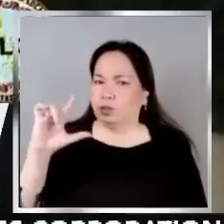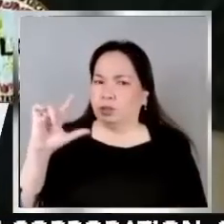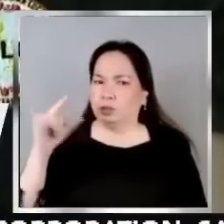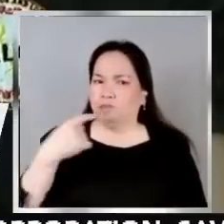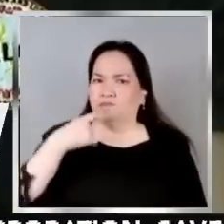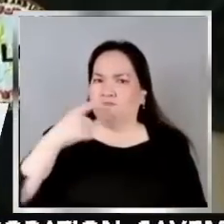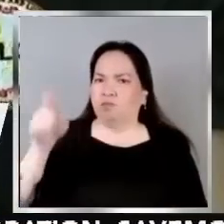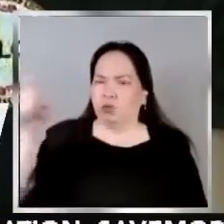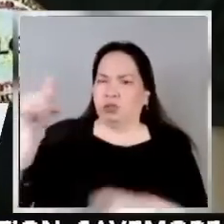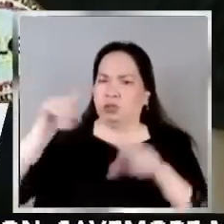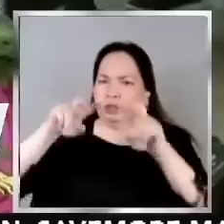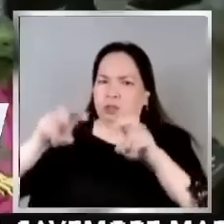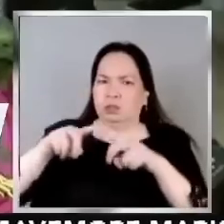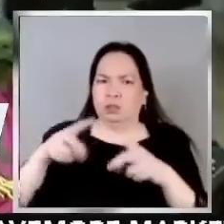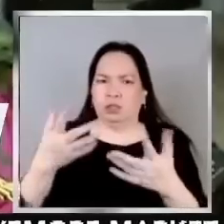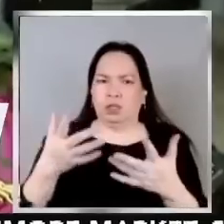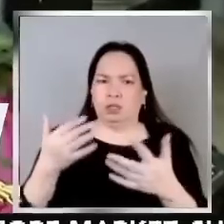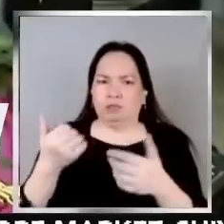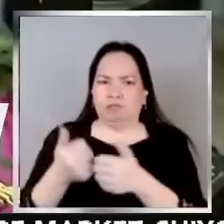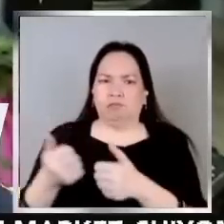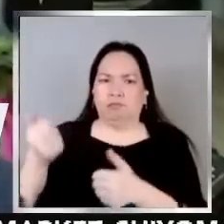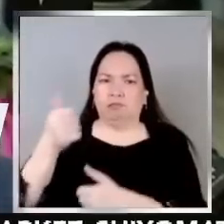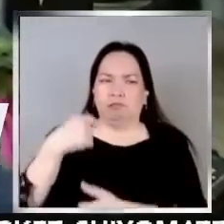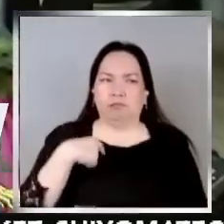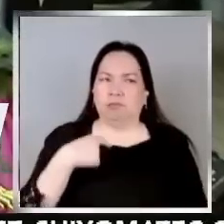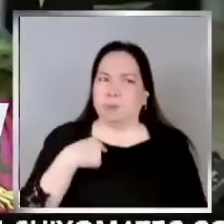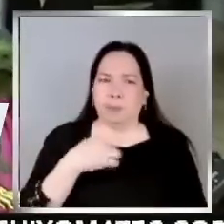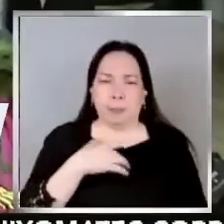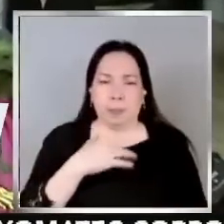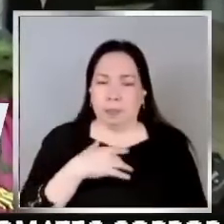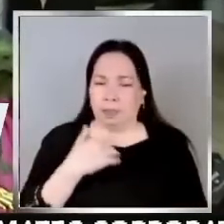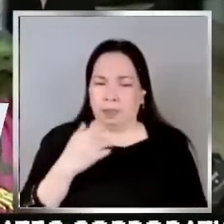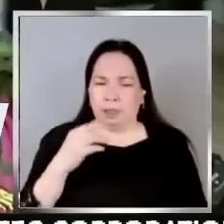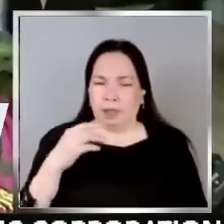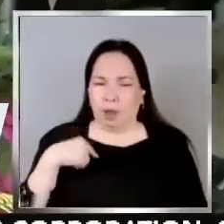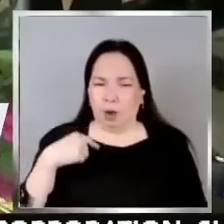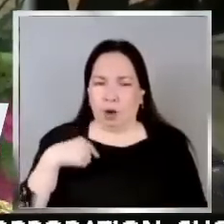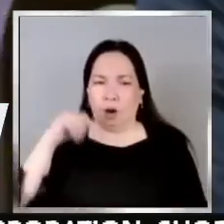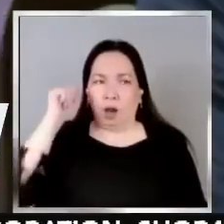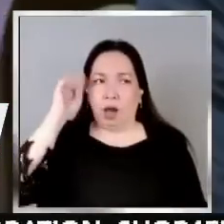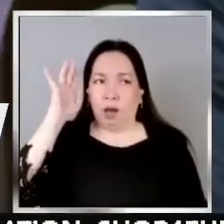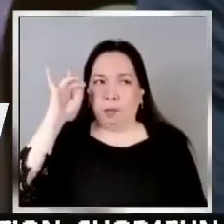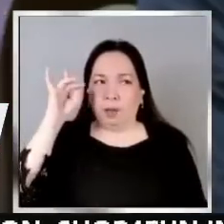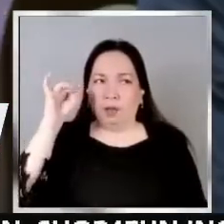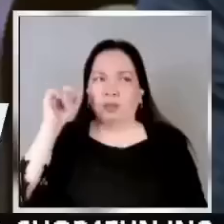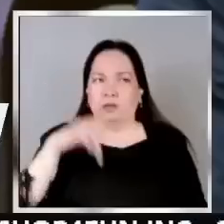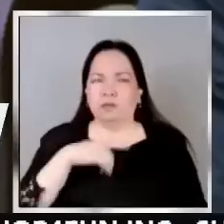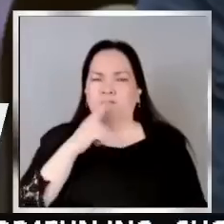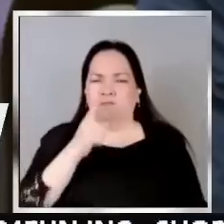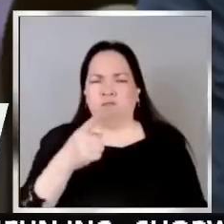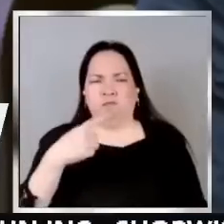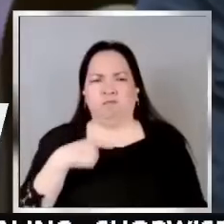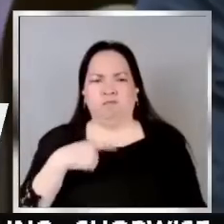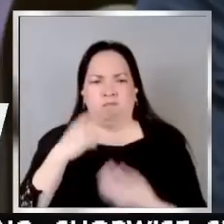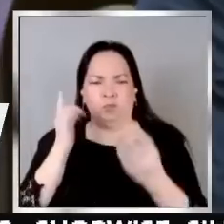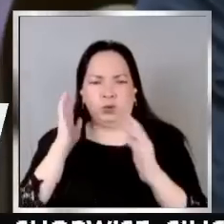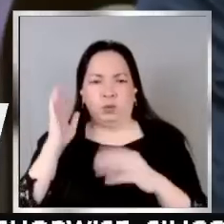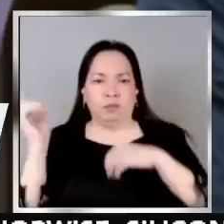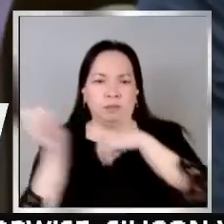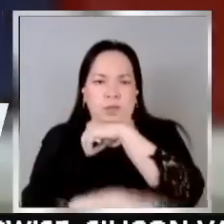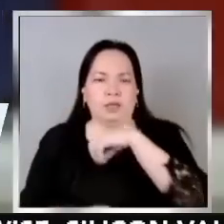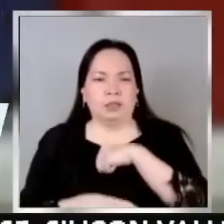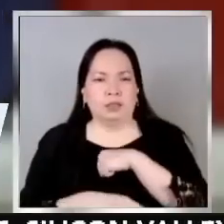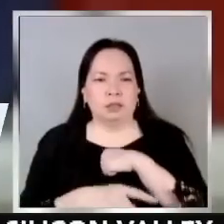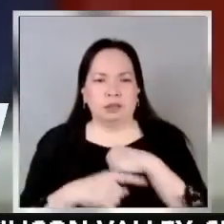saan siya chairperson. Babala ng kalihim. Siguradong may mga mananagot. I-announce ko ito and heads would